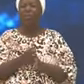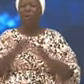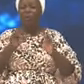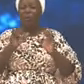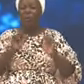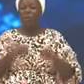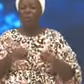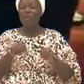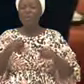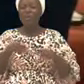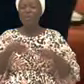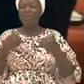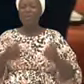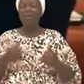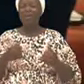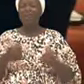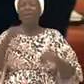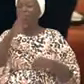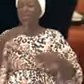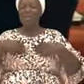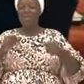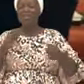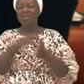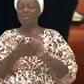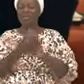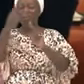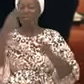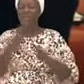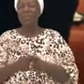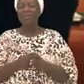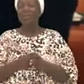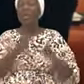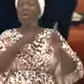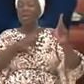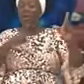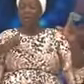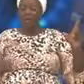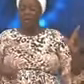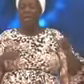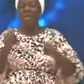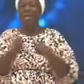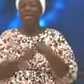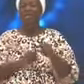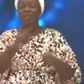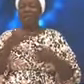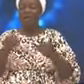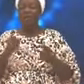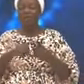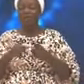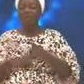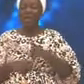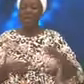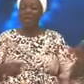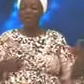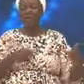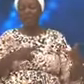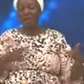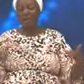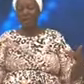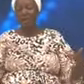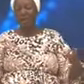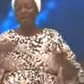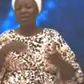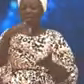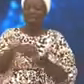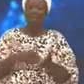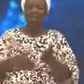guérie au nom de jésus seigneur pas tous maintenant à gauche à droite au centre devant